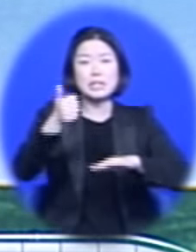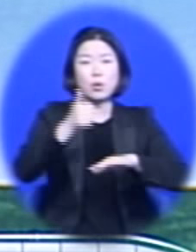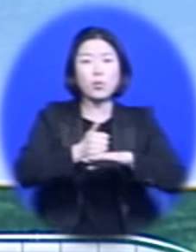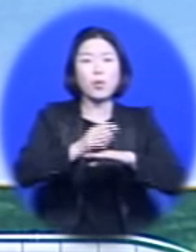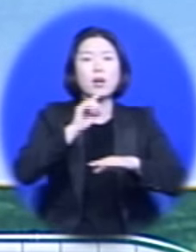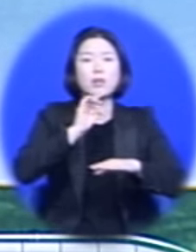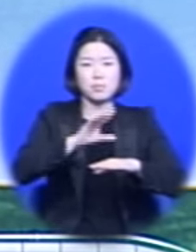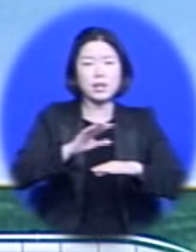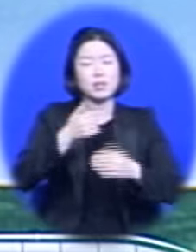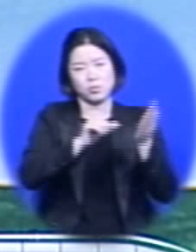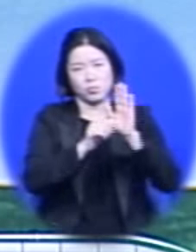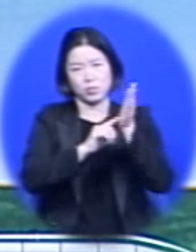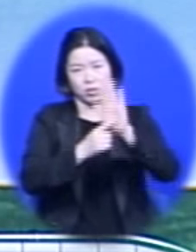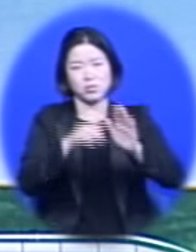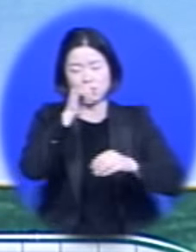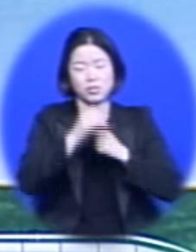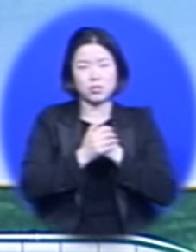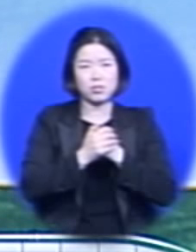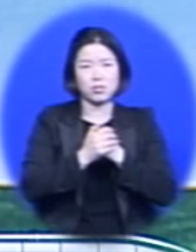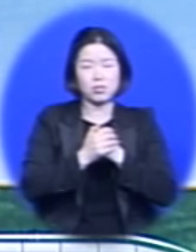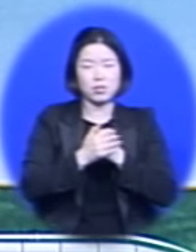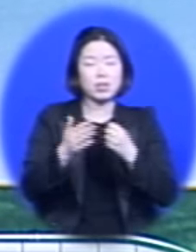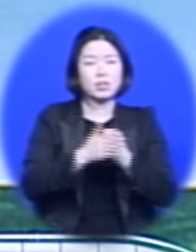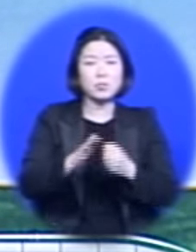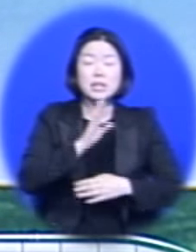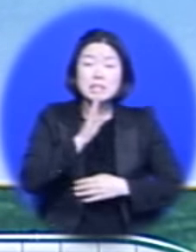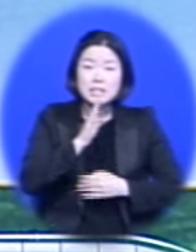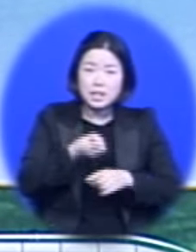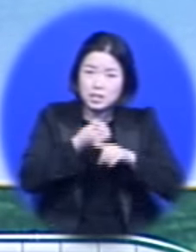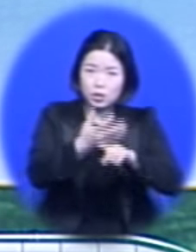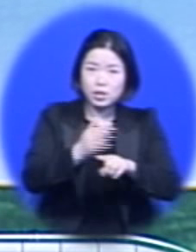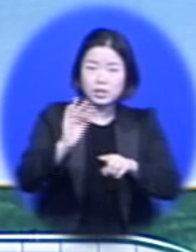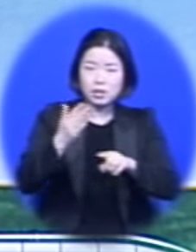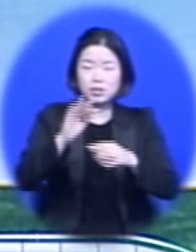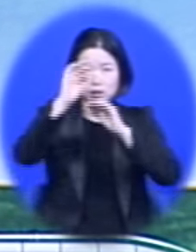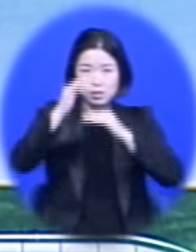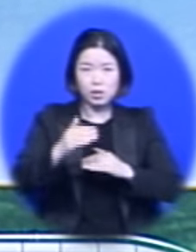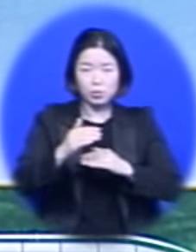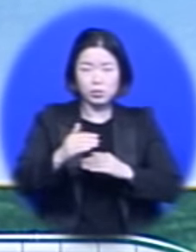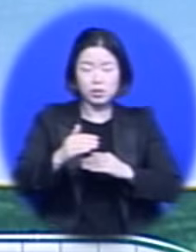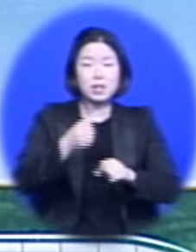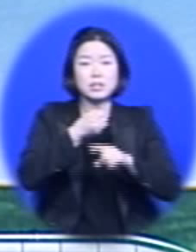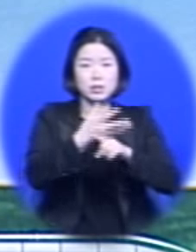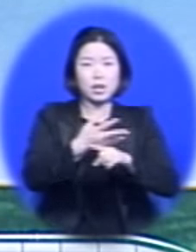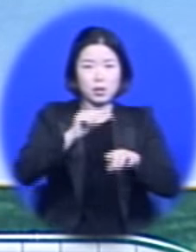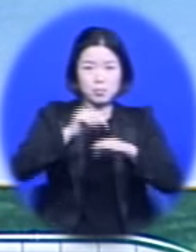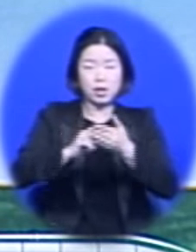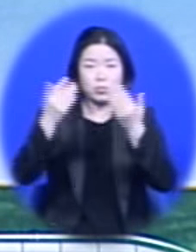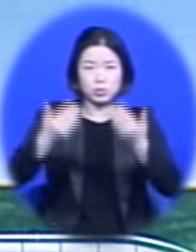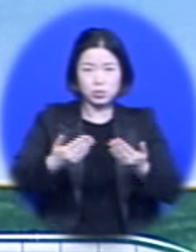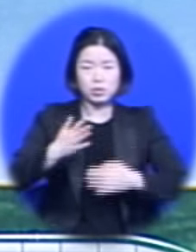하나님께서 진짜 이야기를 전해야 할 내용을 전해야 하겠기 때문에